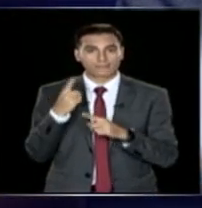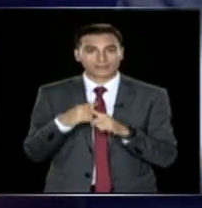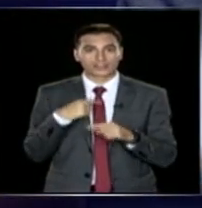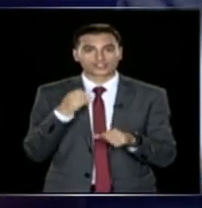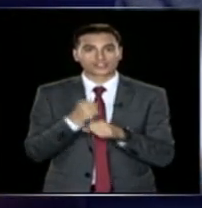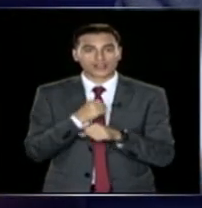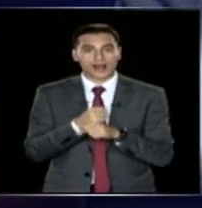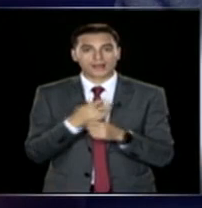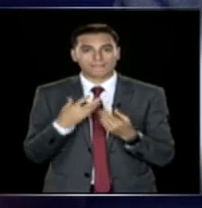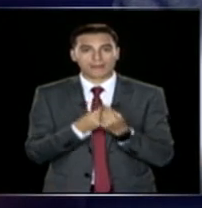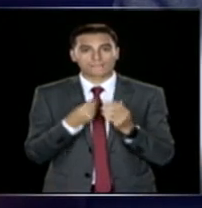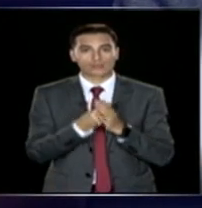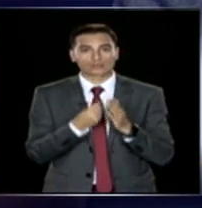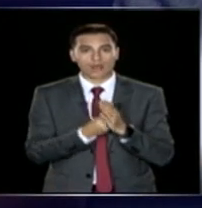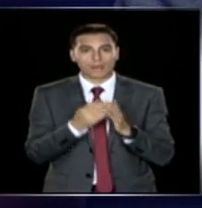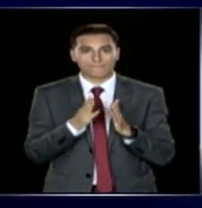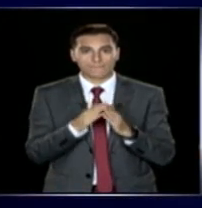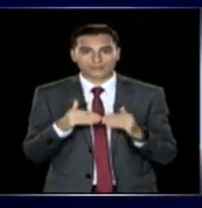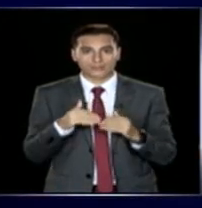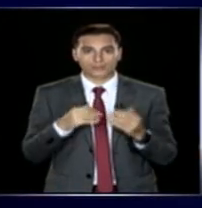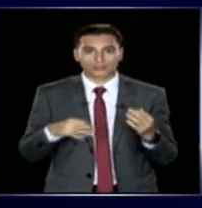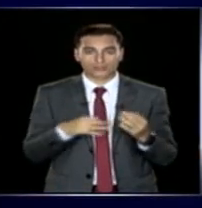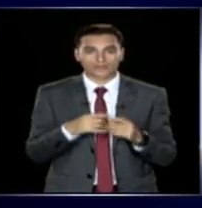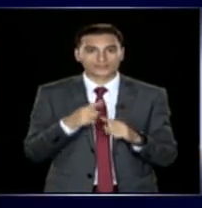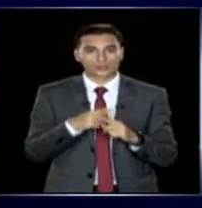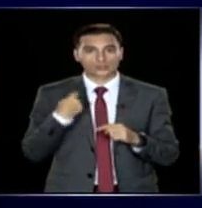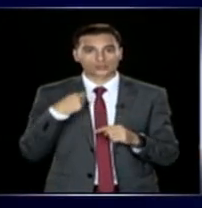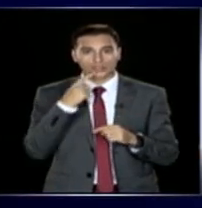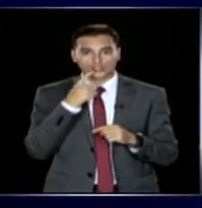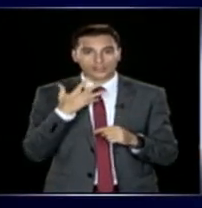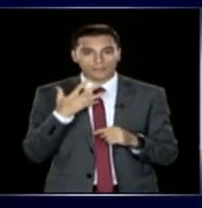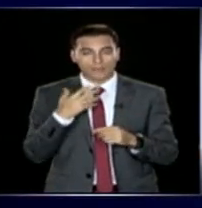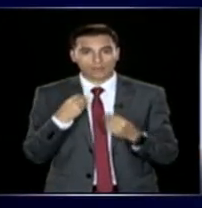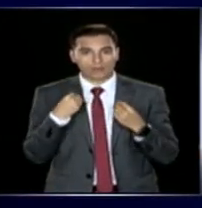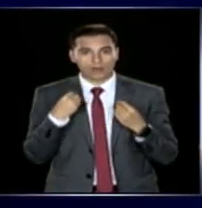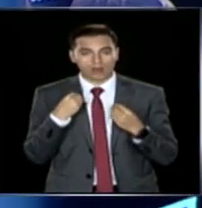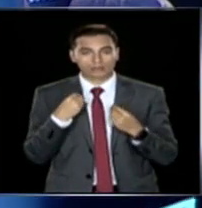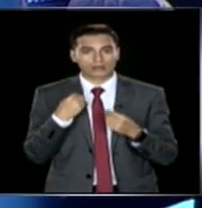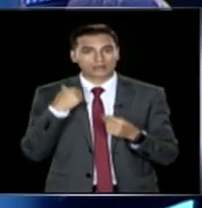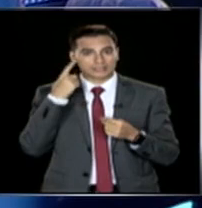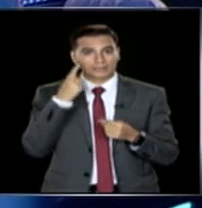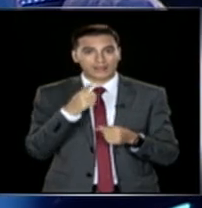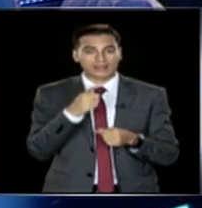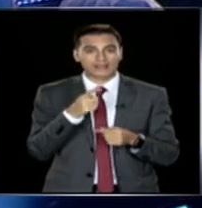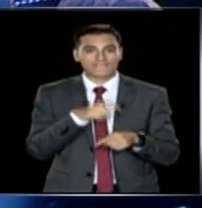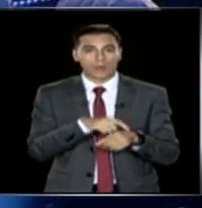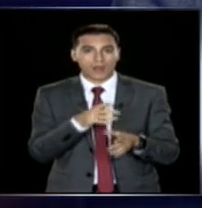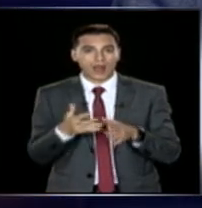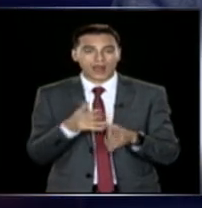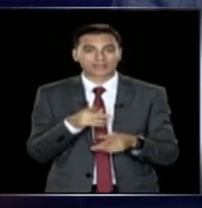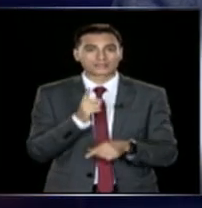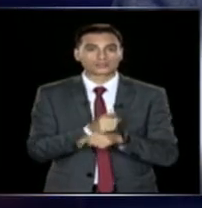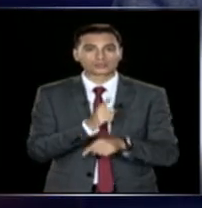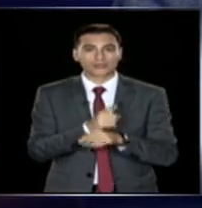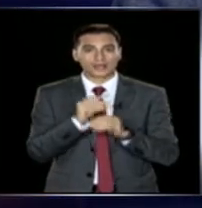مصر الموسيقي اوركسترا وزاد الشباب الرياضه. اسلام، في اوقات بتبقى مدرس تاريخ يعني مش مواظب قوي.